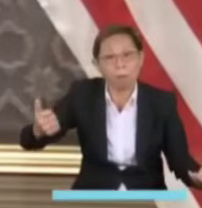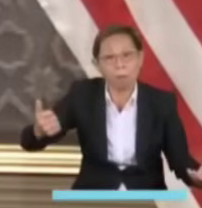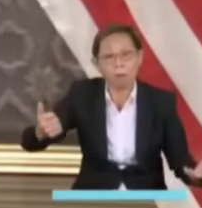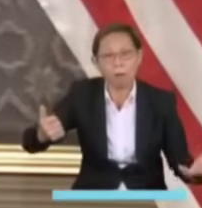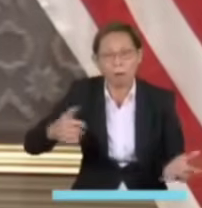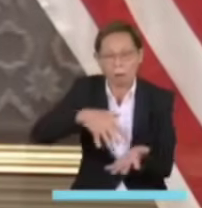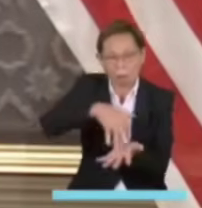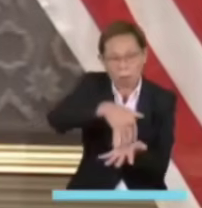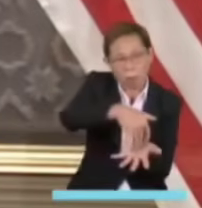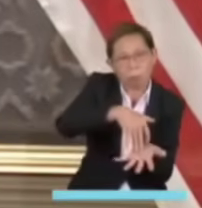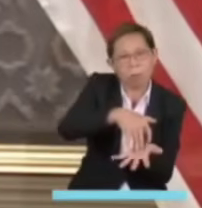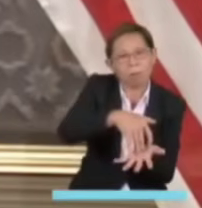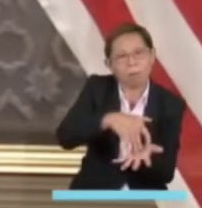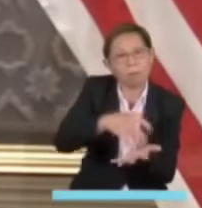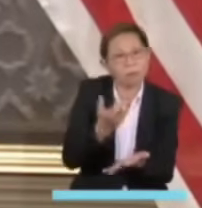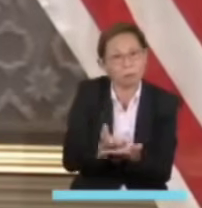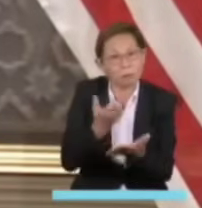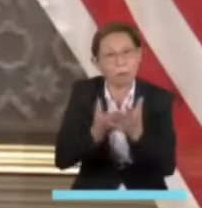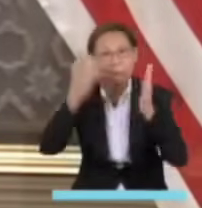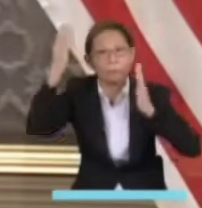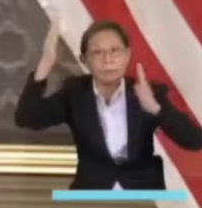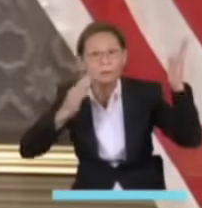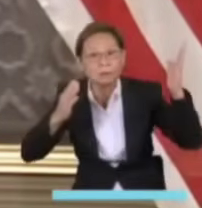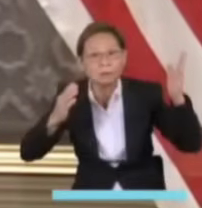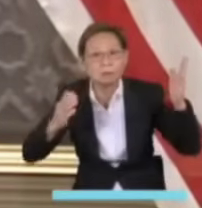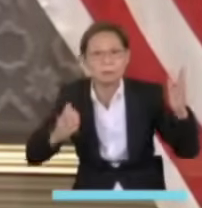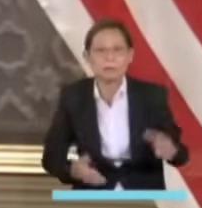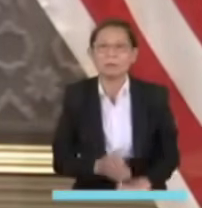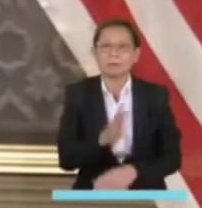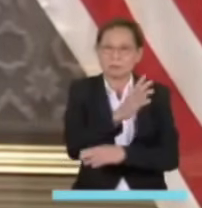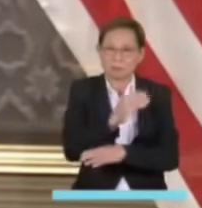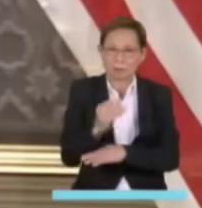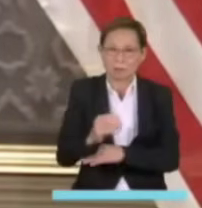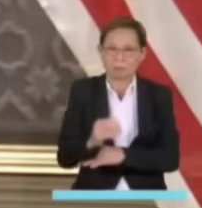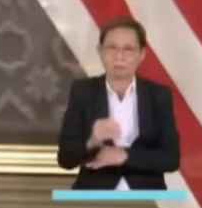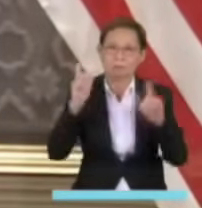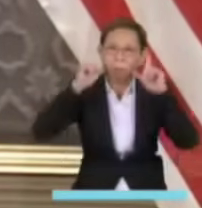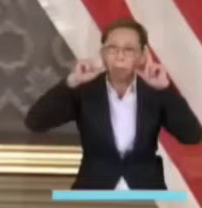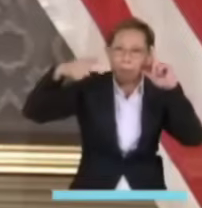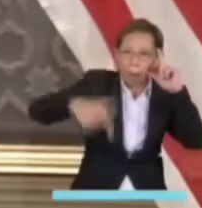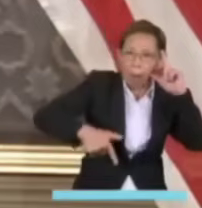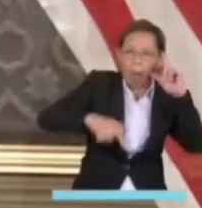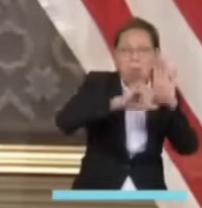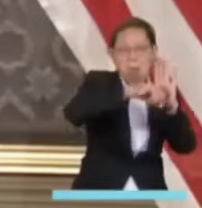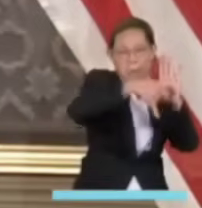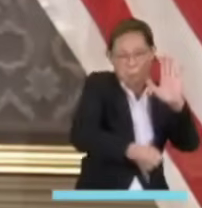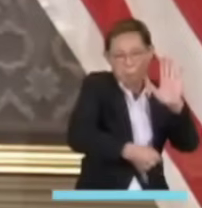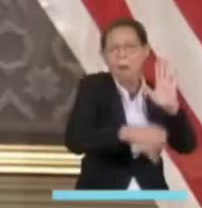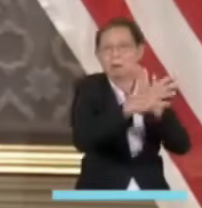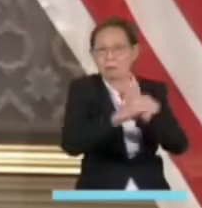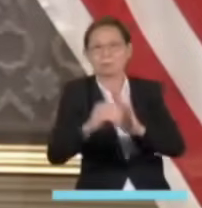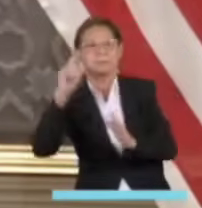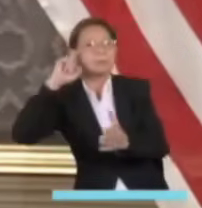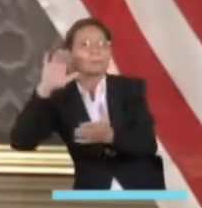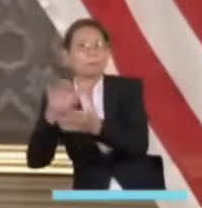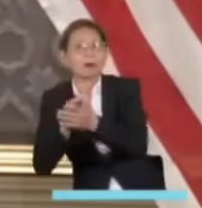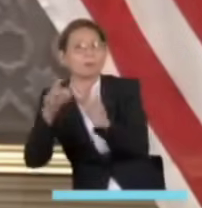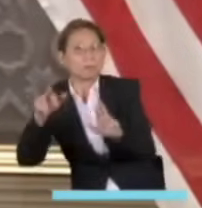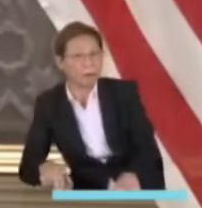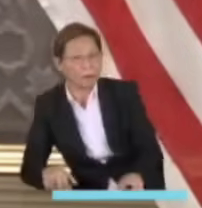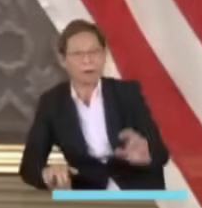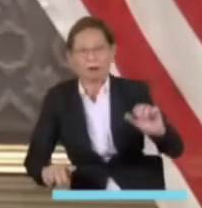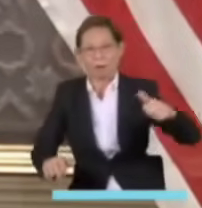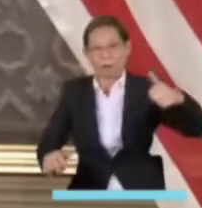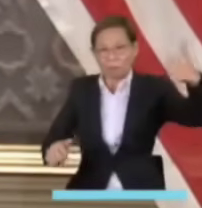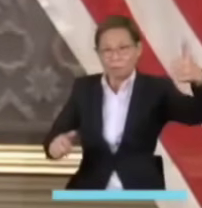yang melemah ekonomi negara serta menjatuhkan moral dan keyakinan rakyat.